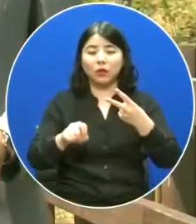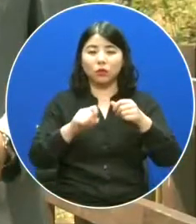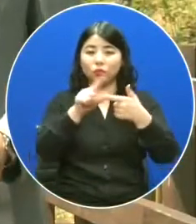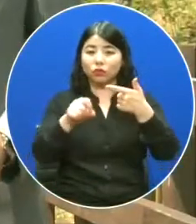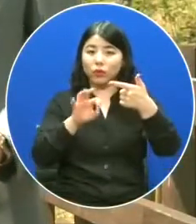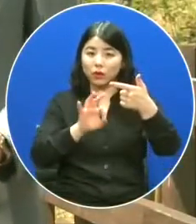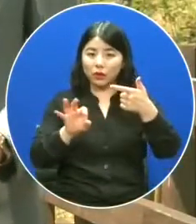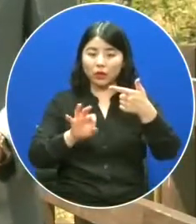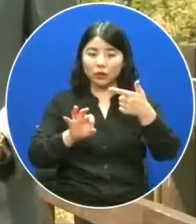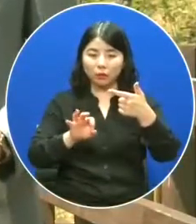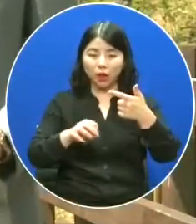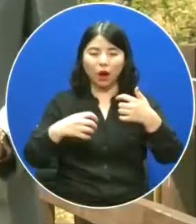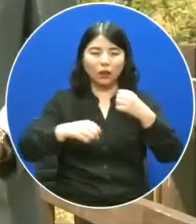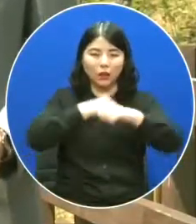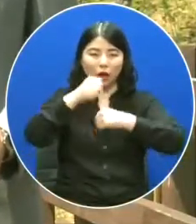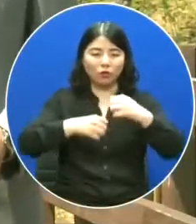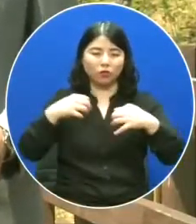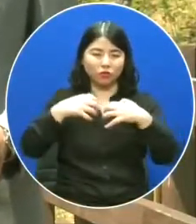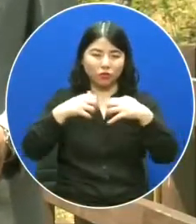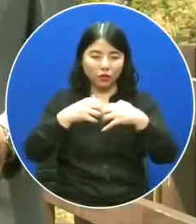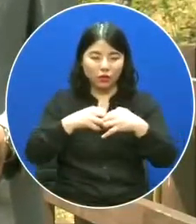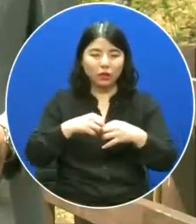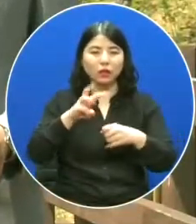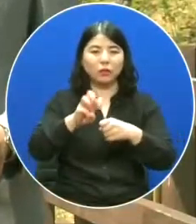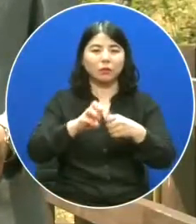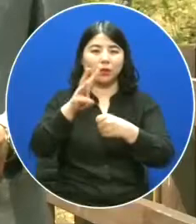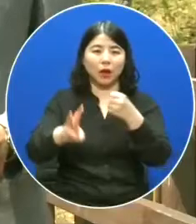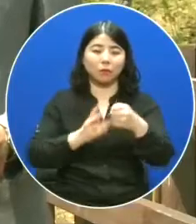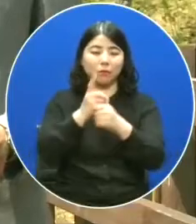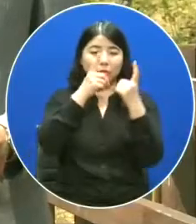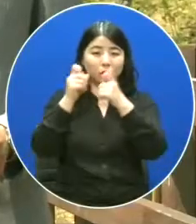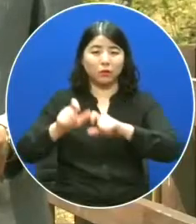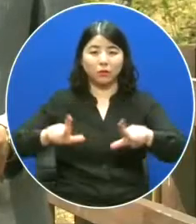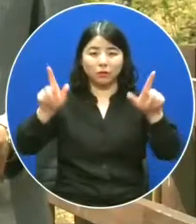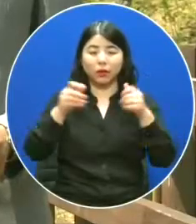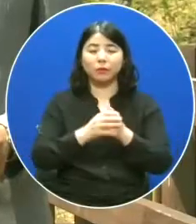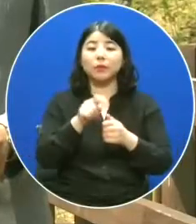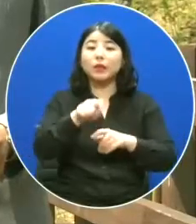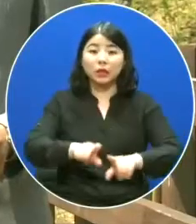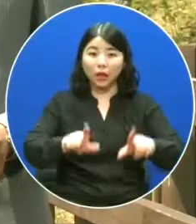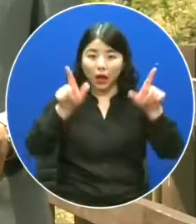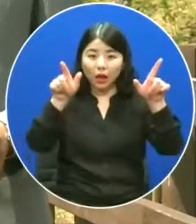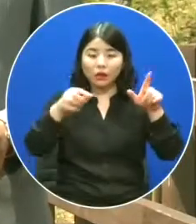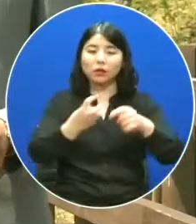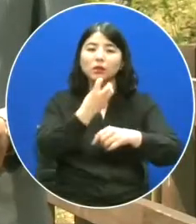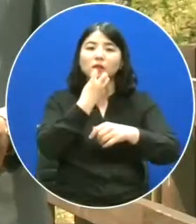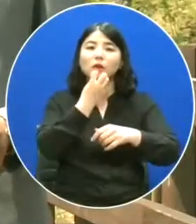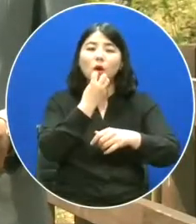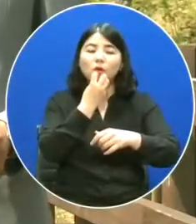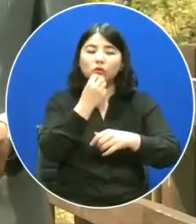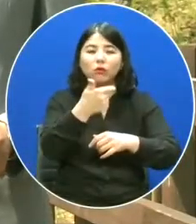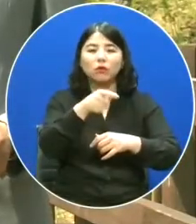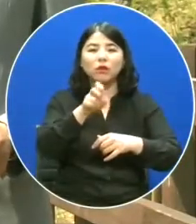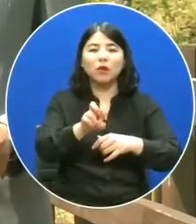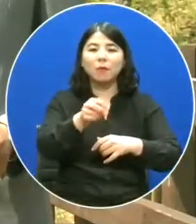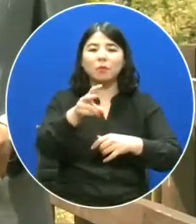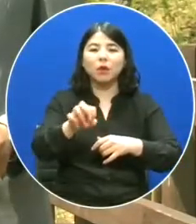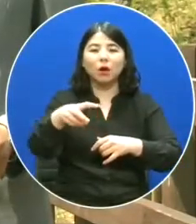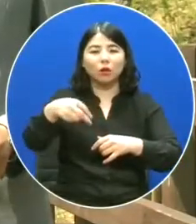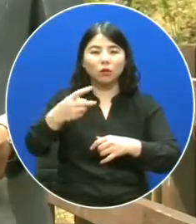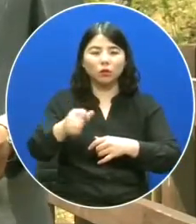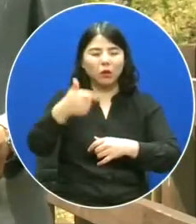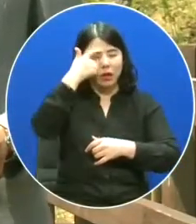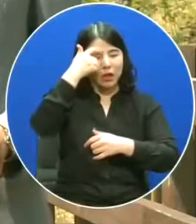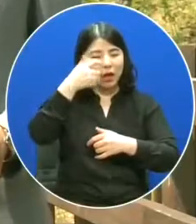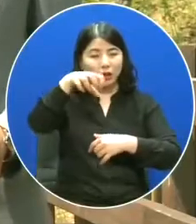지난 6월 10일은 60민주항쟁 33주년 기념일이었습니다. 기념일 당일 서울 남영동의 옛